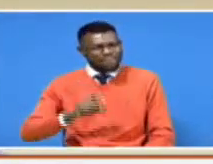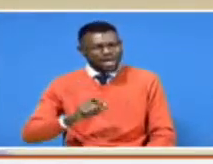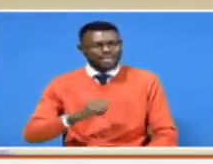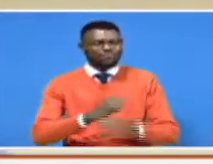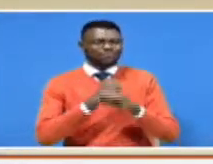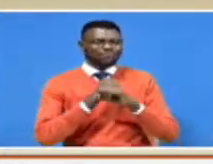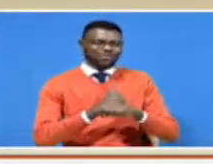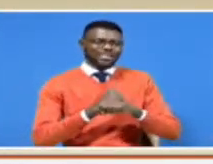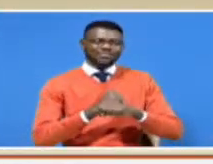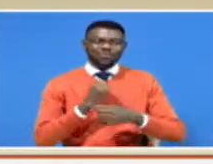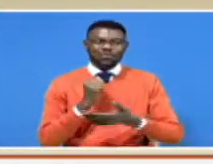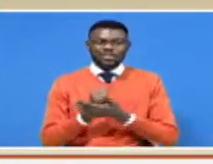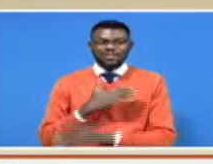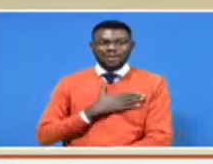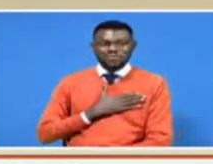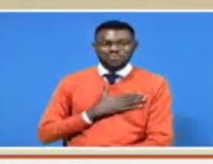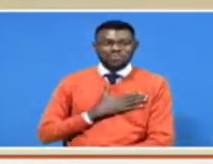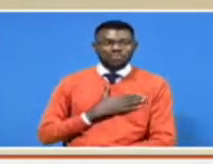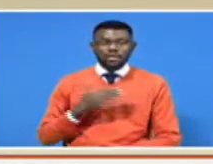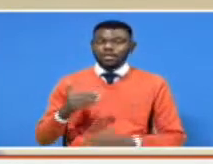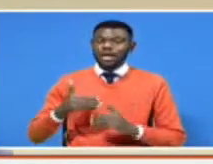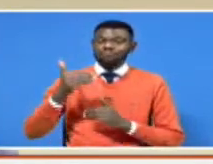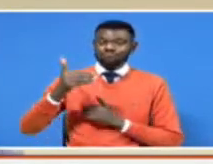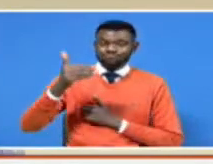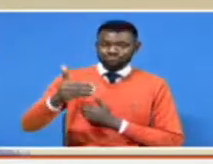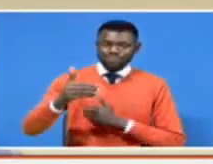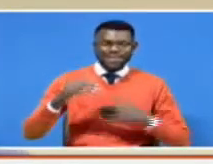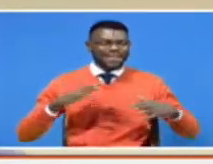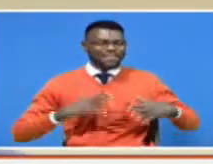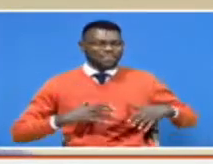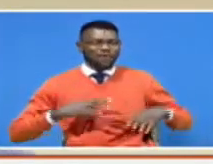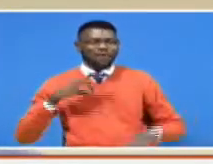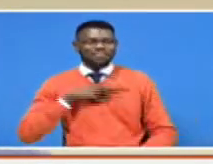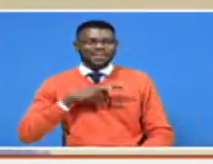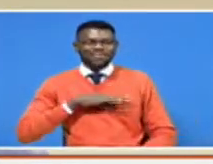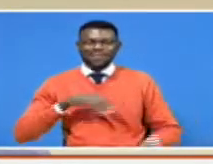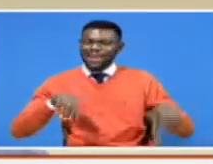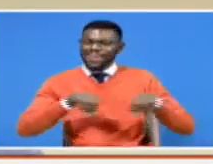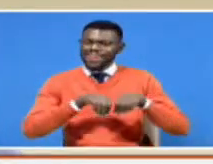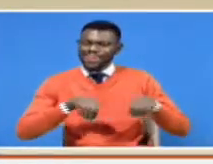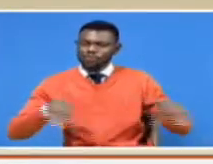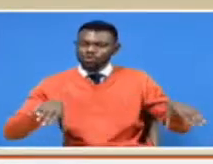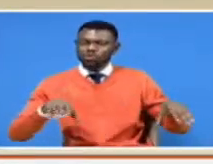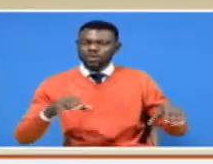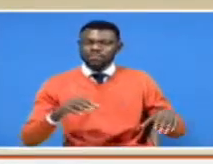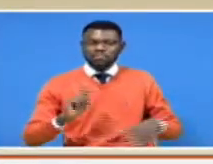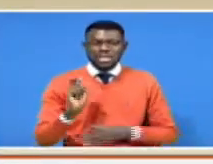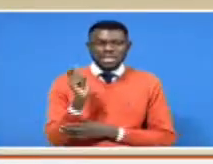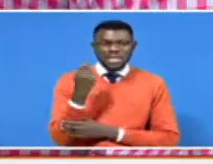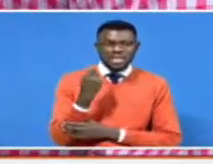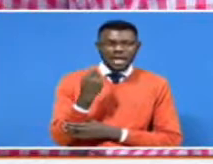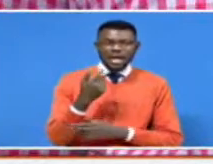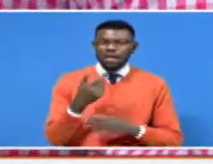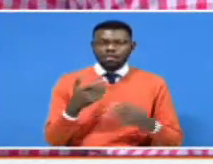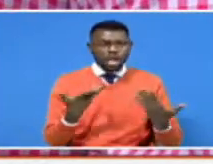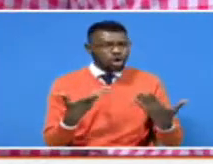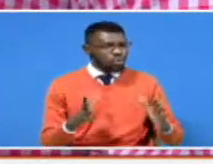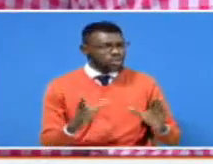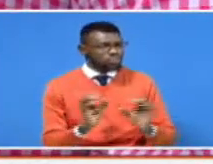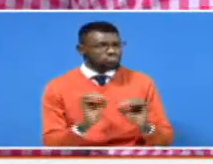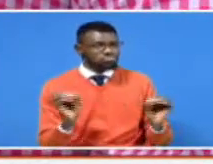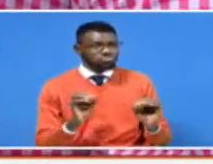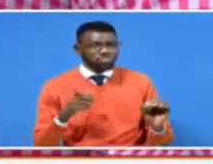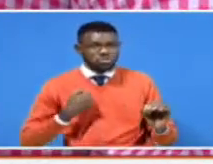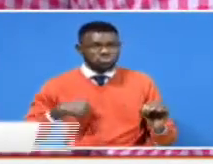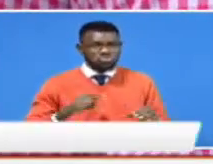ya MCAs. Hata wale ambao watakuja miaka ambazo zinakuja. So that devolution ya inchi yetu ya Kenya isipotee hapa katikati. Sisi kama